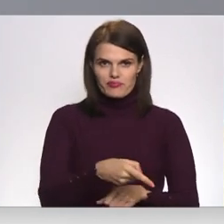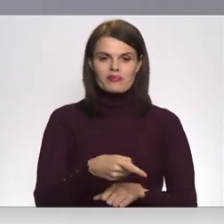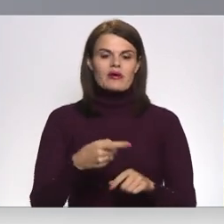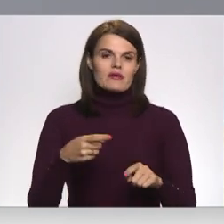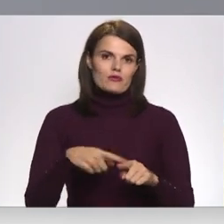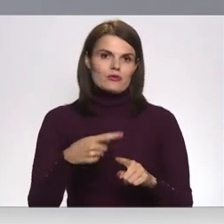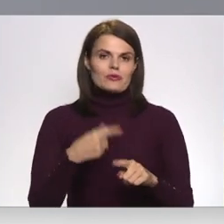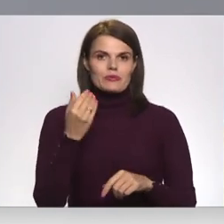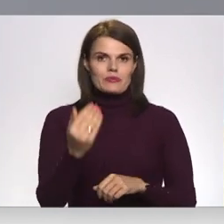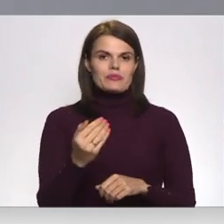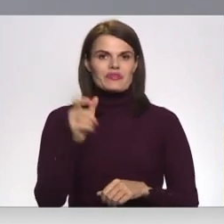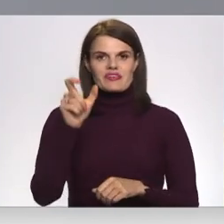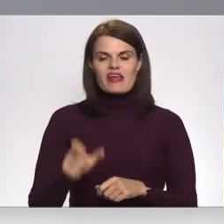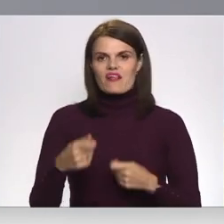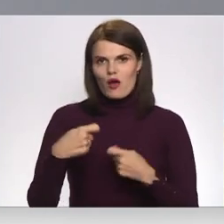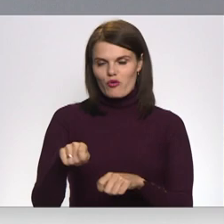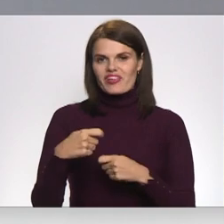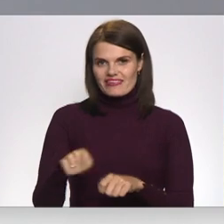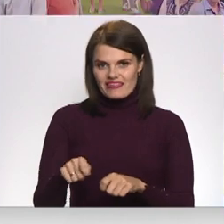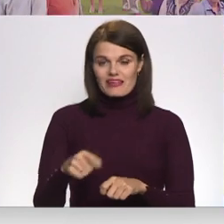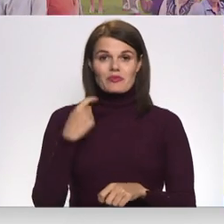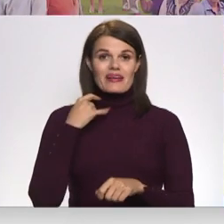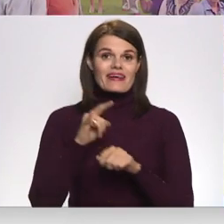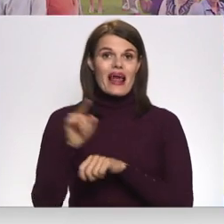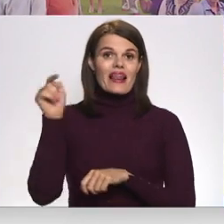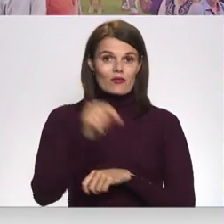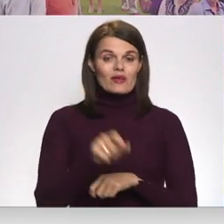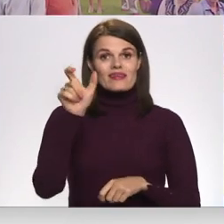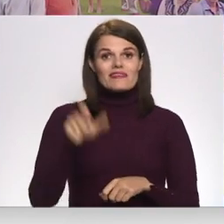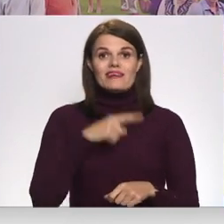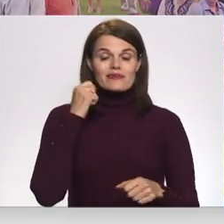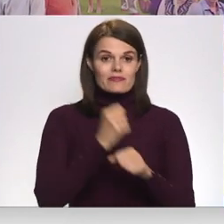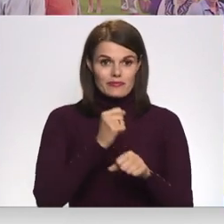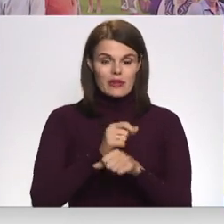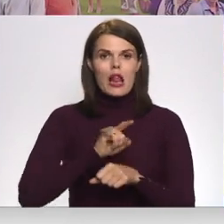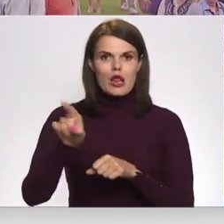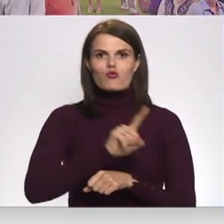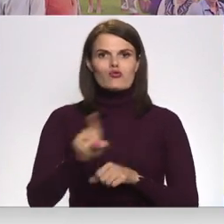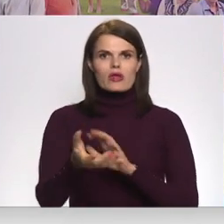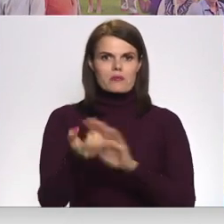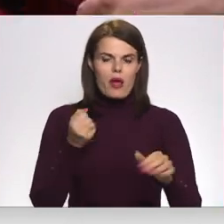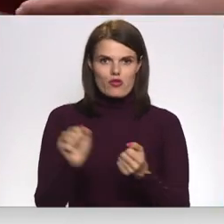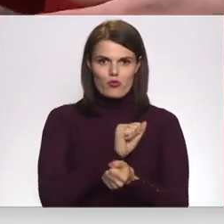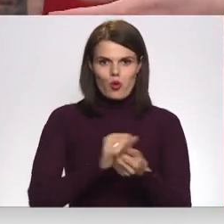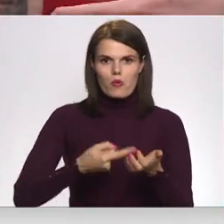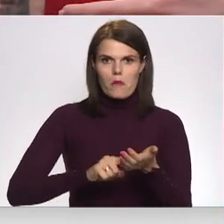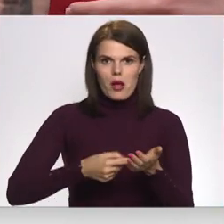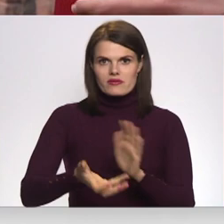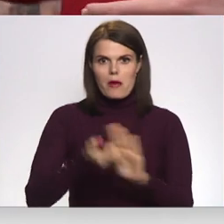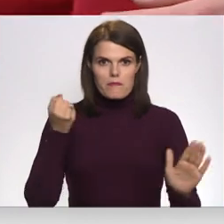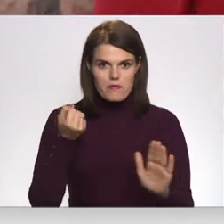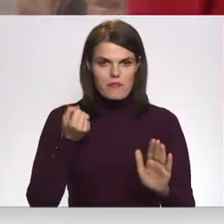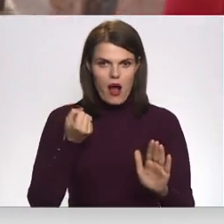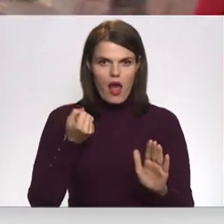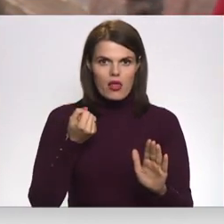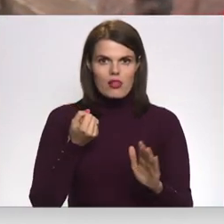šeit Latvijā. Ierodās šeit, piemēram, Rīgas lidostā, cilvēks strādāt un uzreiz lidostā viņam pasaka atdodē dokumentus un pasi.